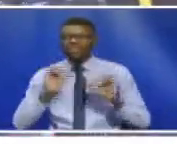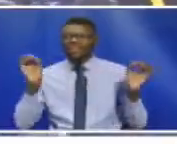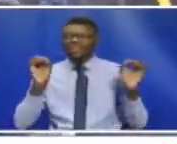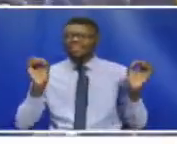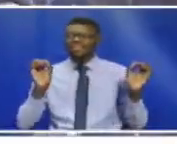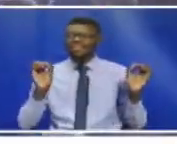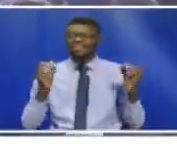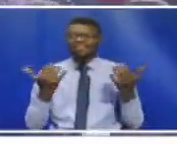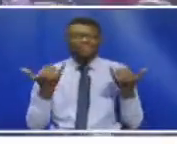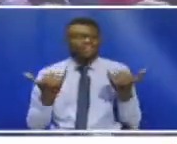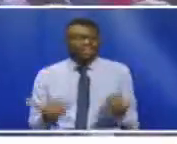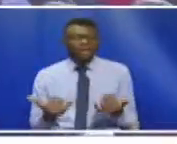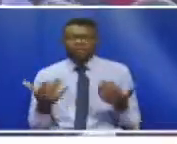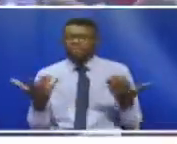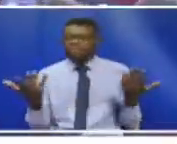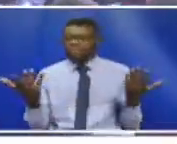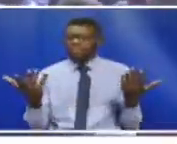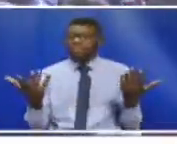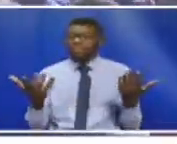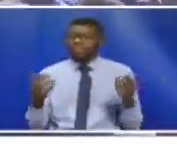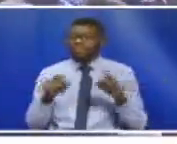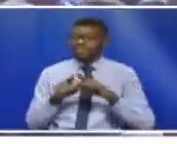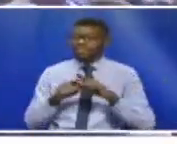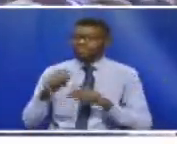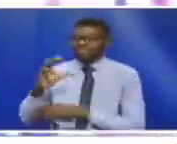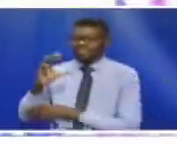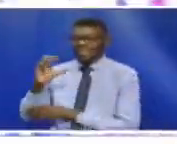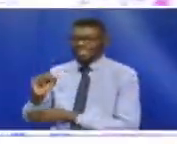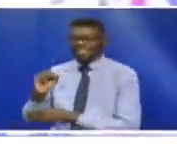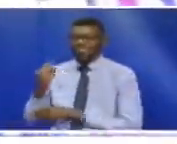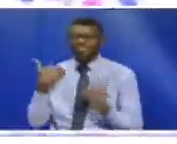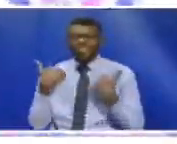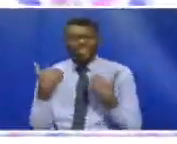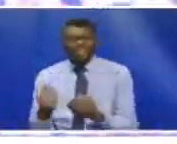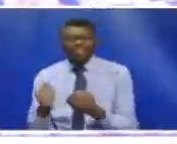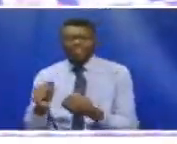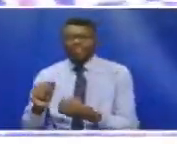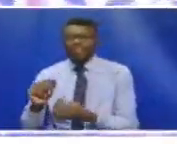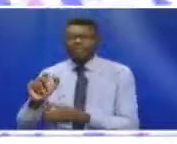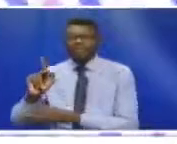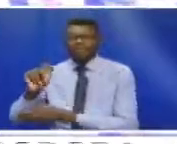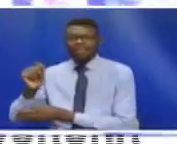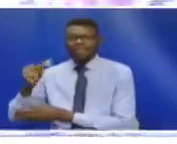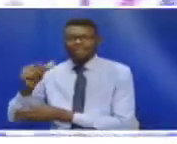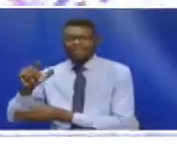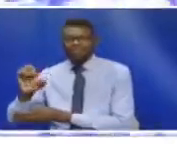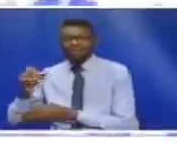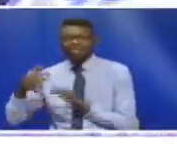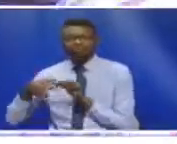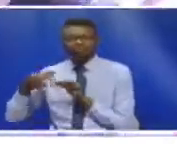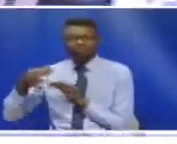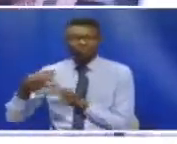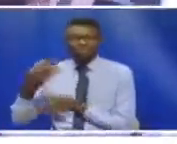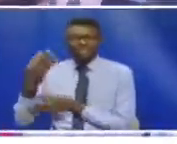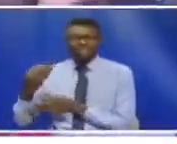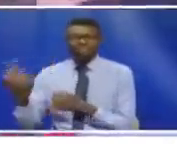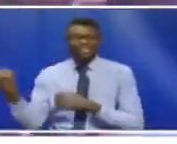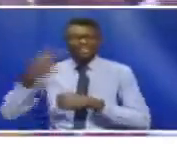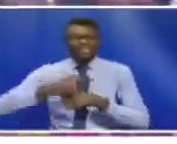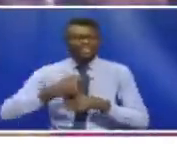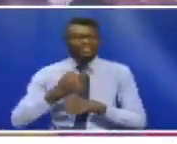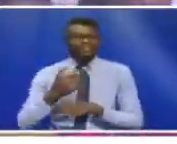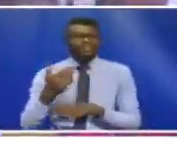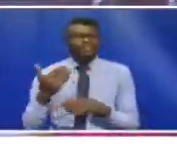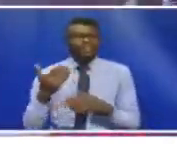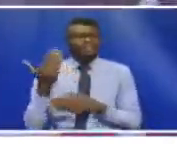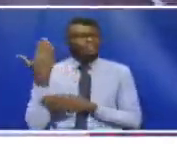Ukiukaji huu unapoendelea, nayo waziri wa afya Mutahi Kagwe akaongeza siku 30 zaidi baada ya makataa ya hapo awali